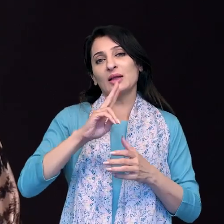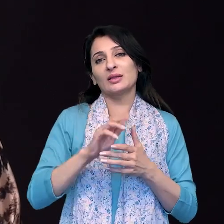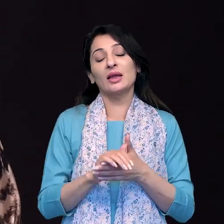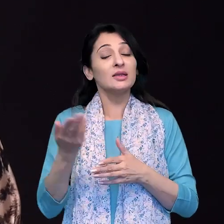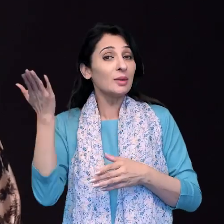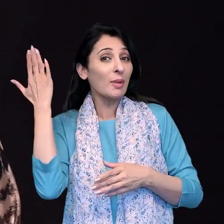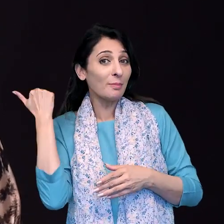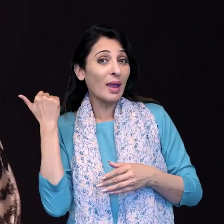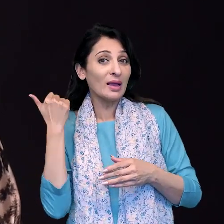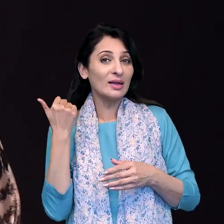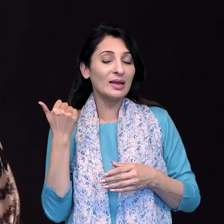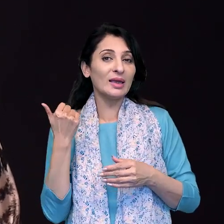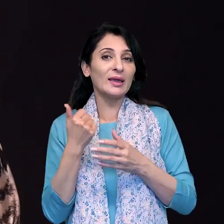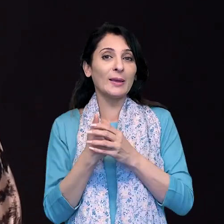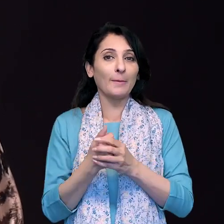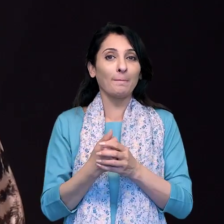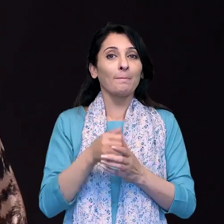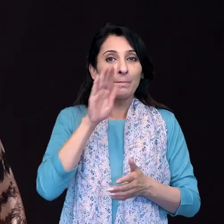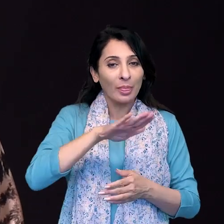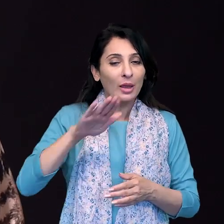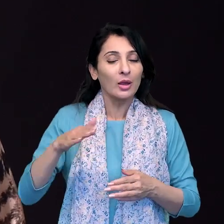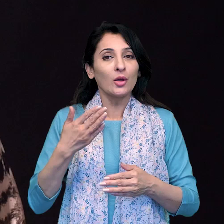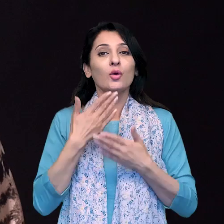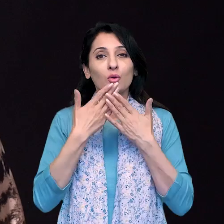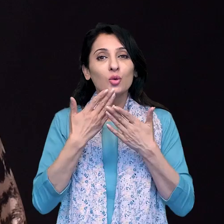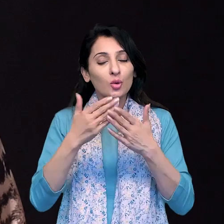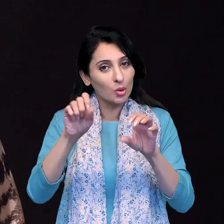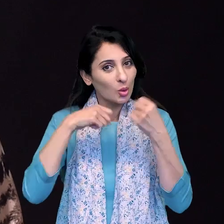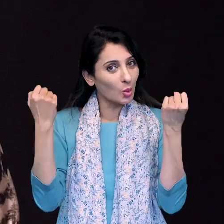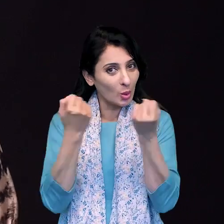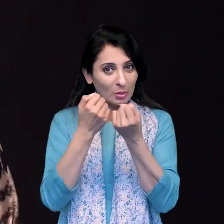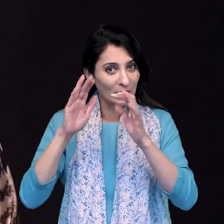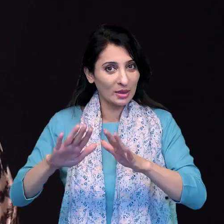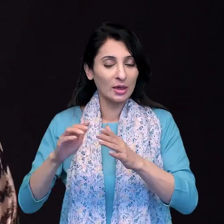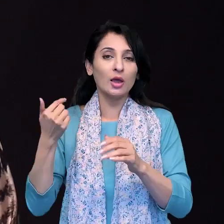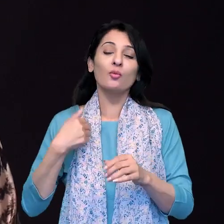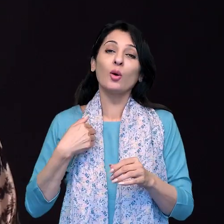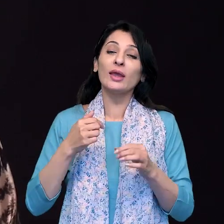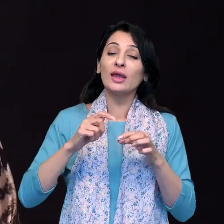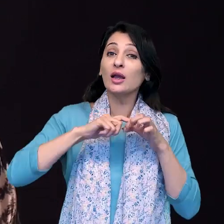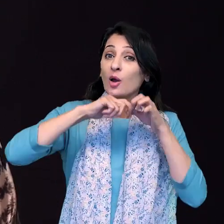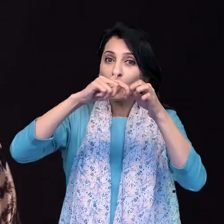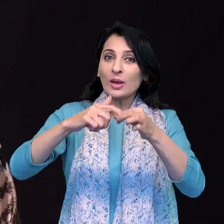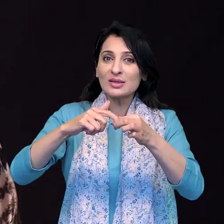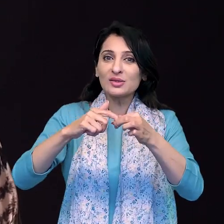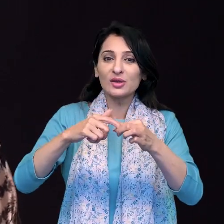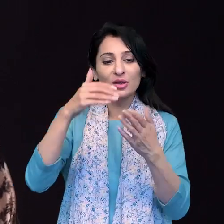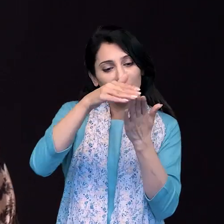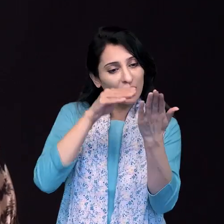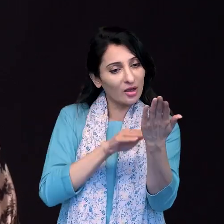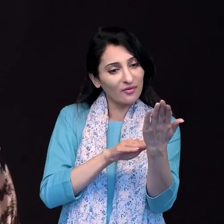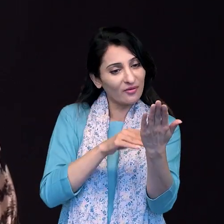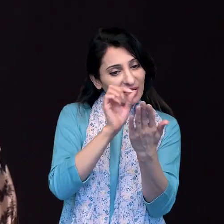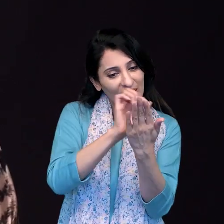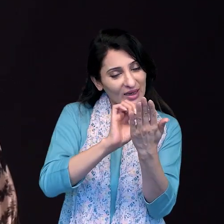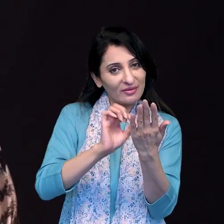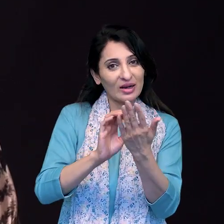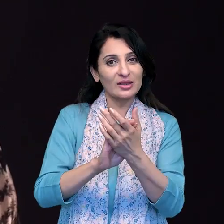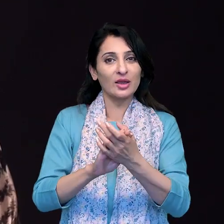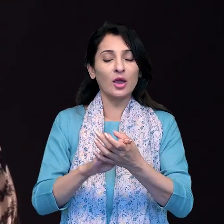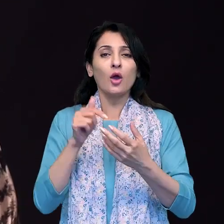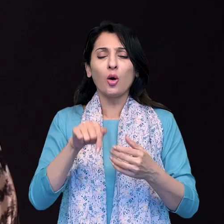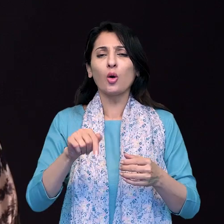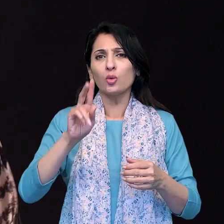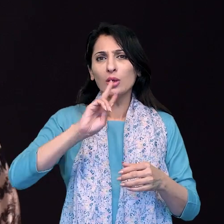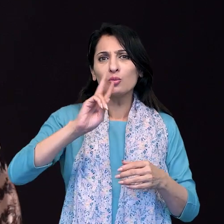जो मैं कनेड में पढ़ी थी, तो कुछ लोग आए और वो एक क्वेश्चनेयर फिल करवा रहे थे एंड दे सेड वुड यू लाइक टू बी पार्ट ऑफ अ फोकस ग्रुप